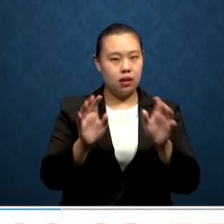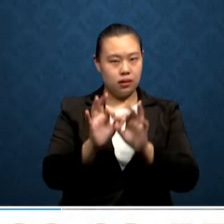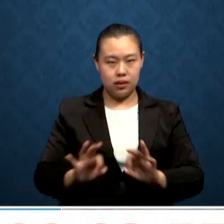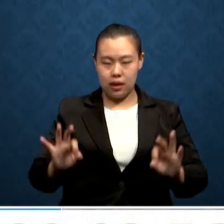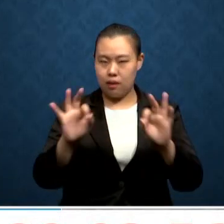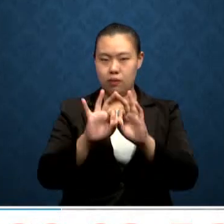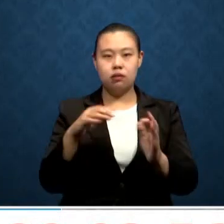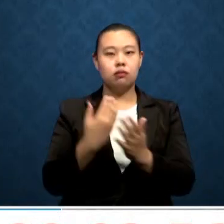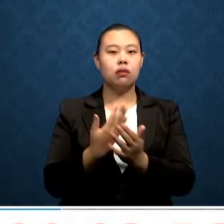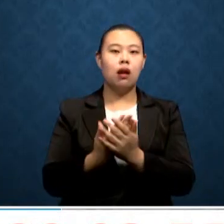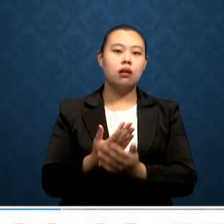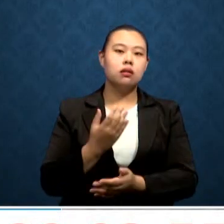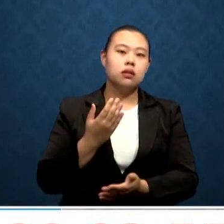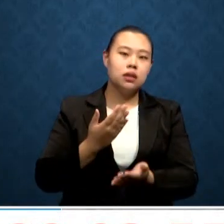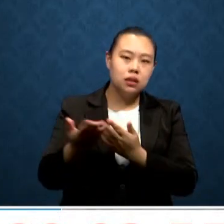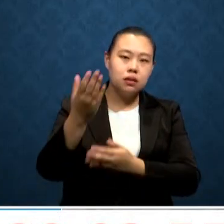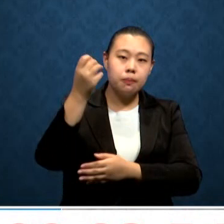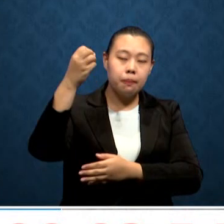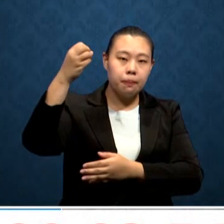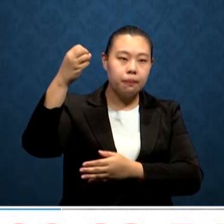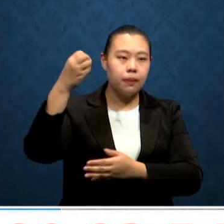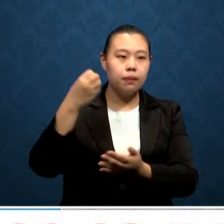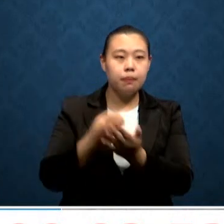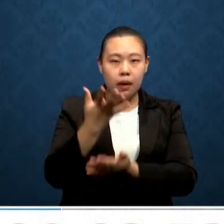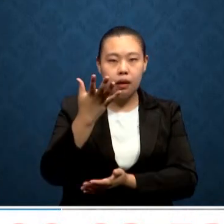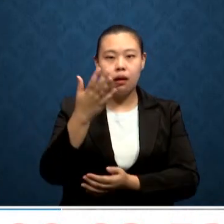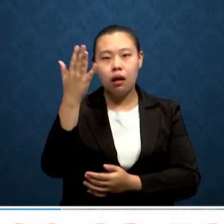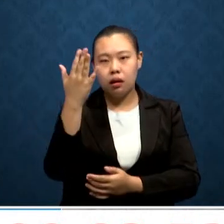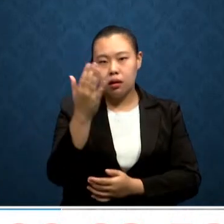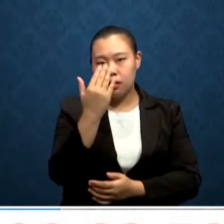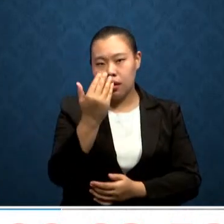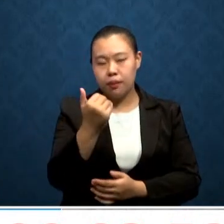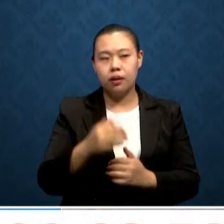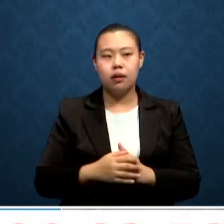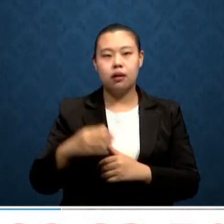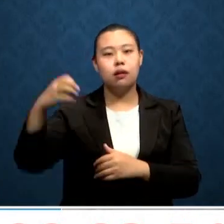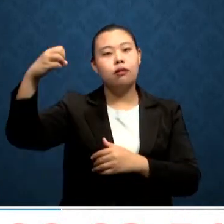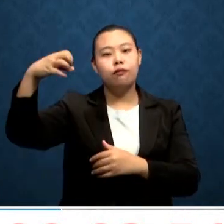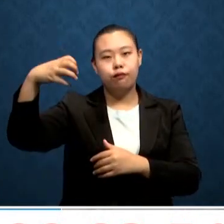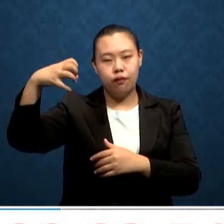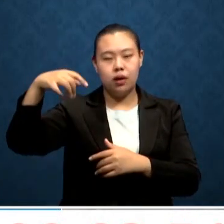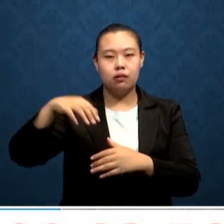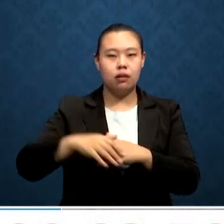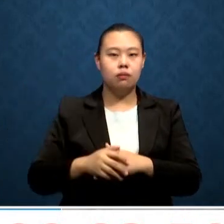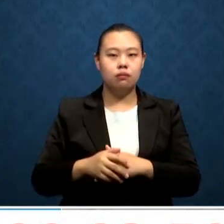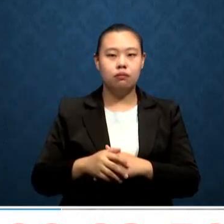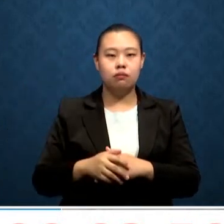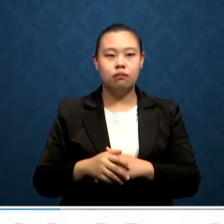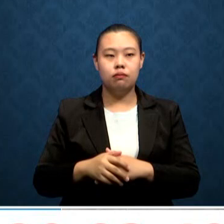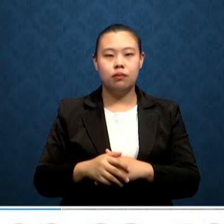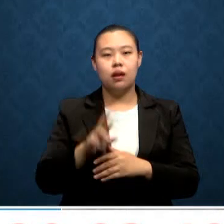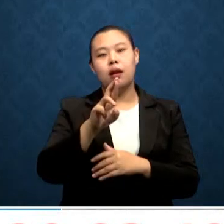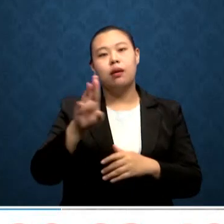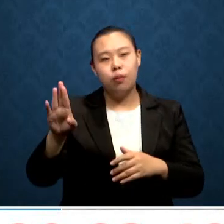ประชาชนคนใช้ไฟฟ้าเพราะมันฝังล่าลึกอยู่ในระบ